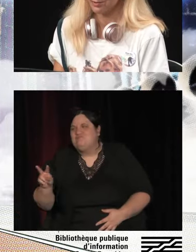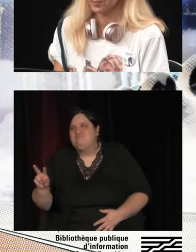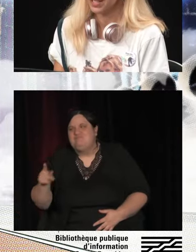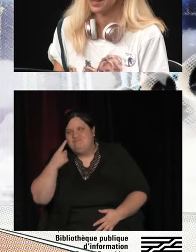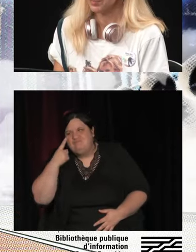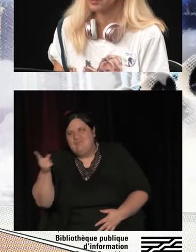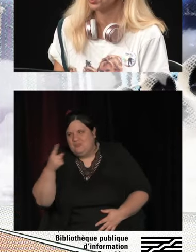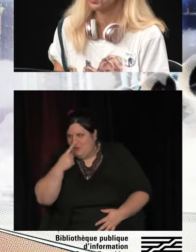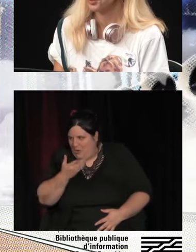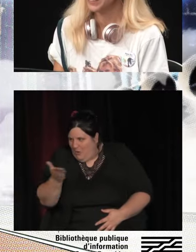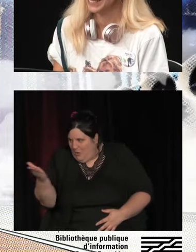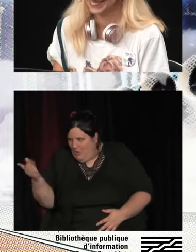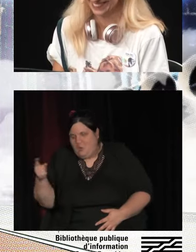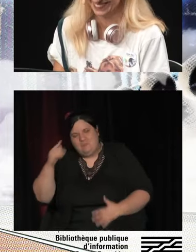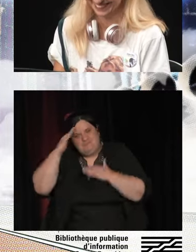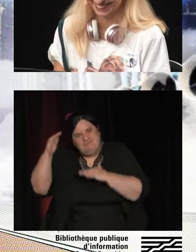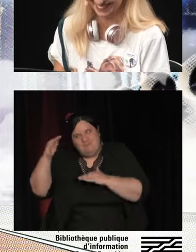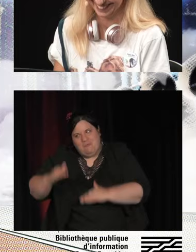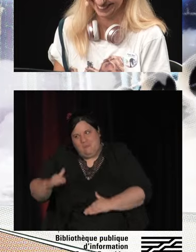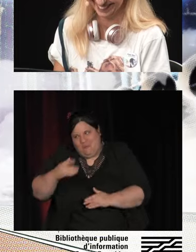Je vous trouve bien peu de foi.